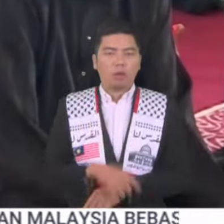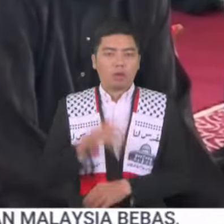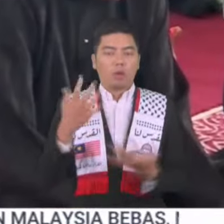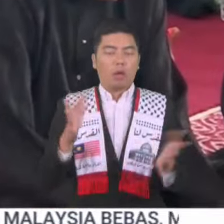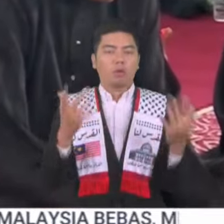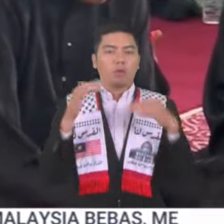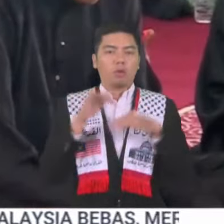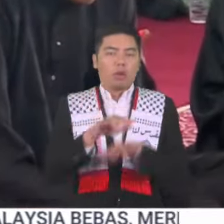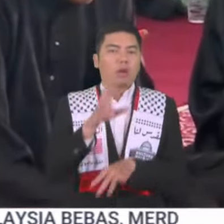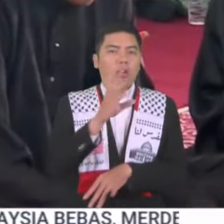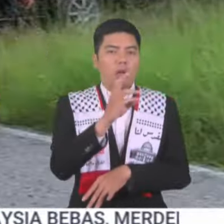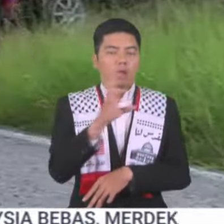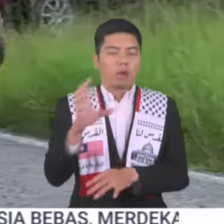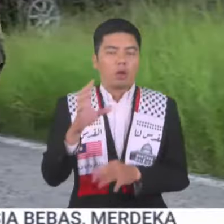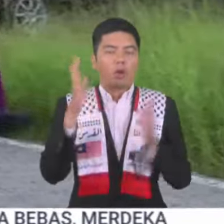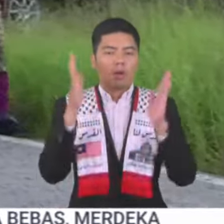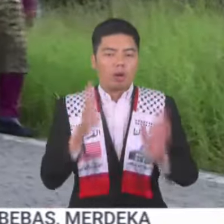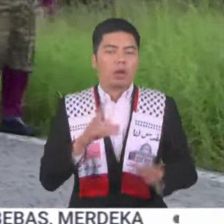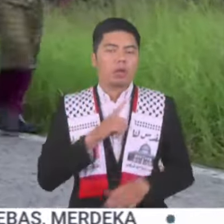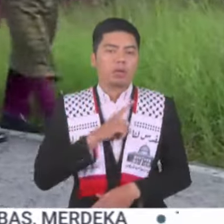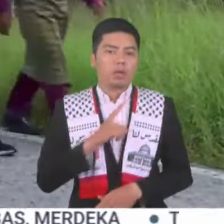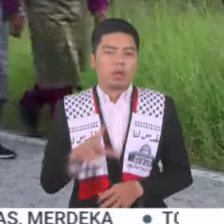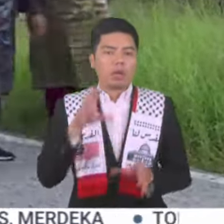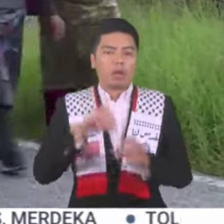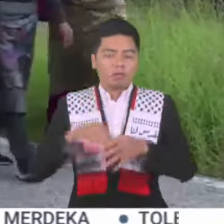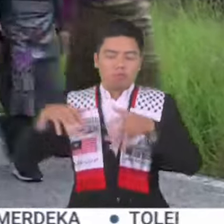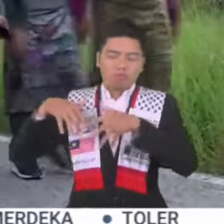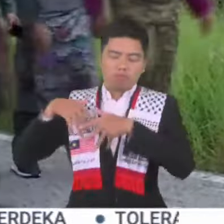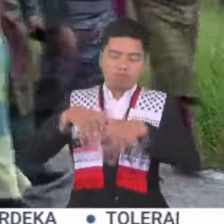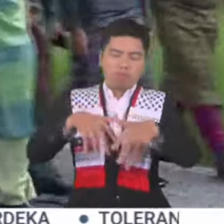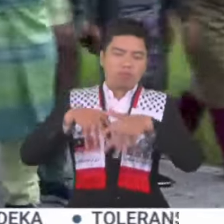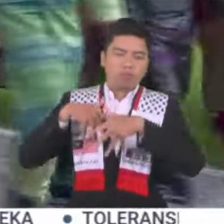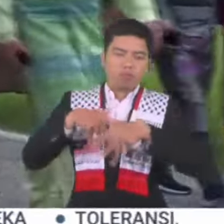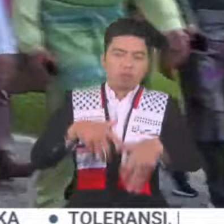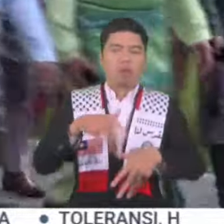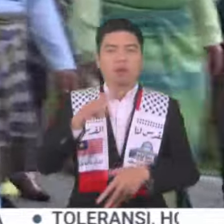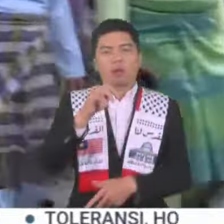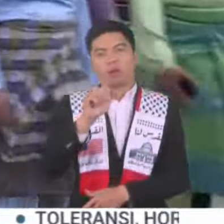menyertai lebih 600 masyarakat Islam dalam perarakan Maulidur Rasul.